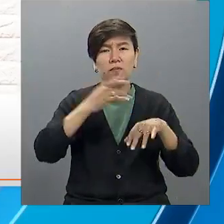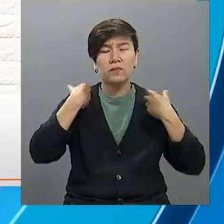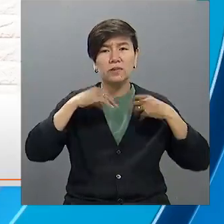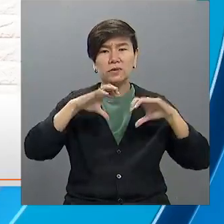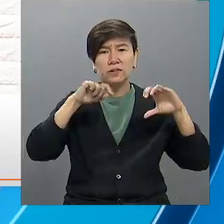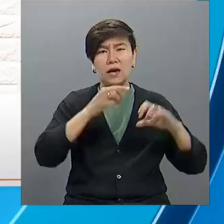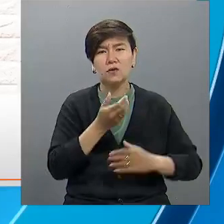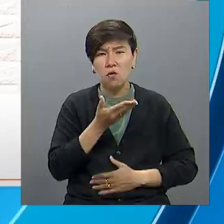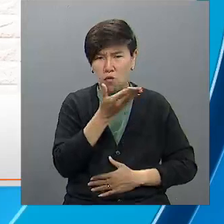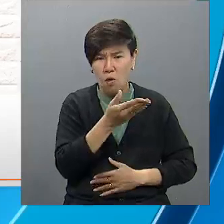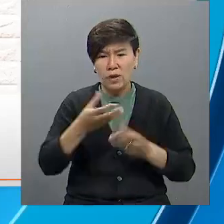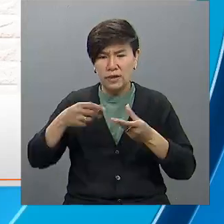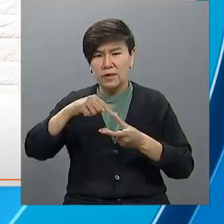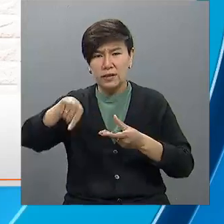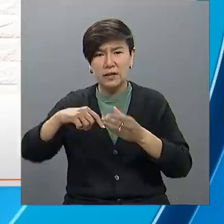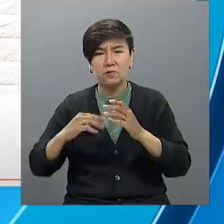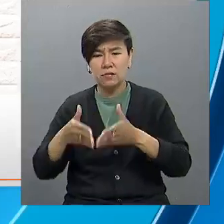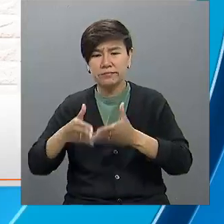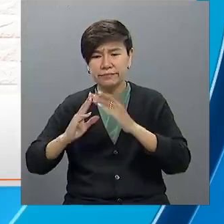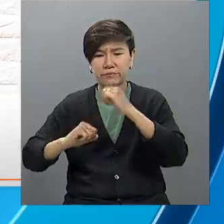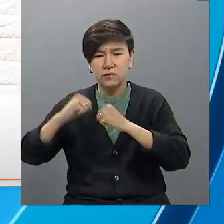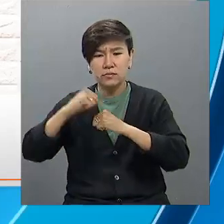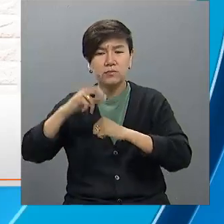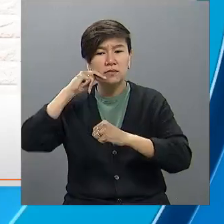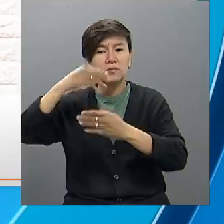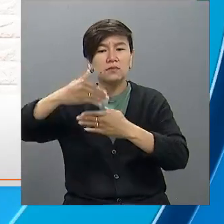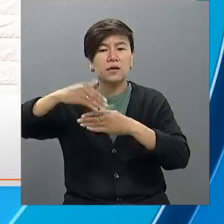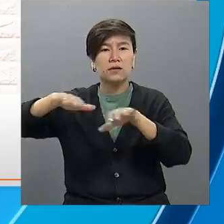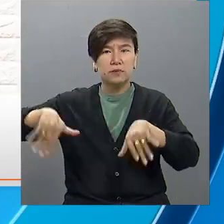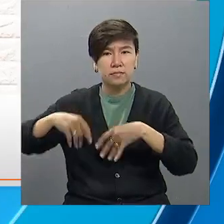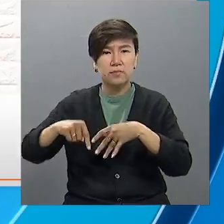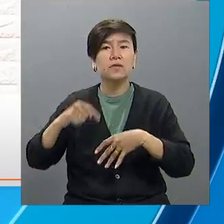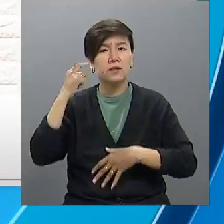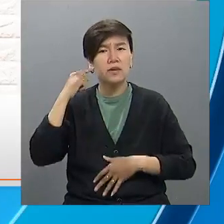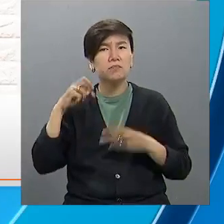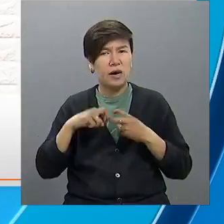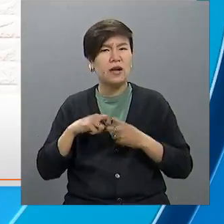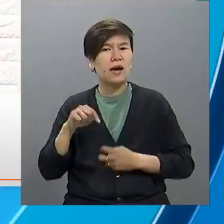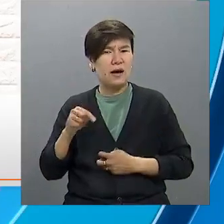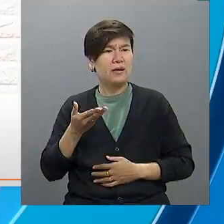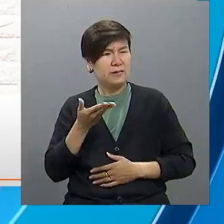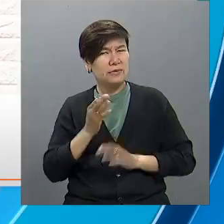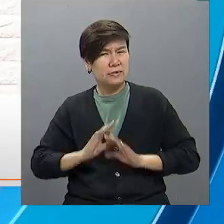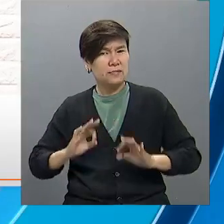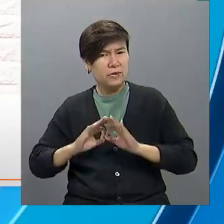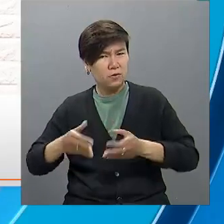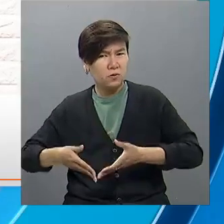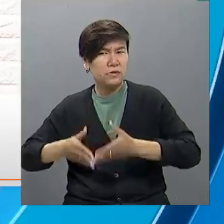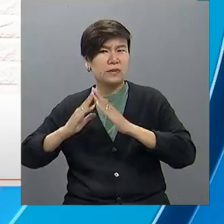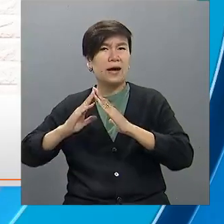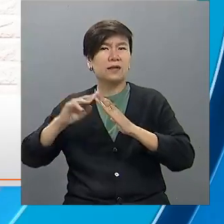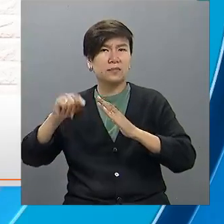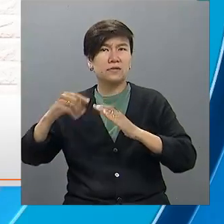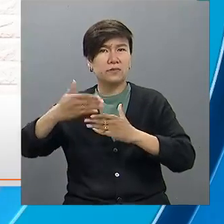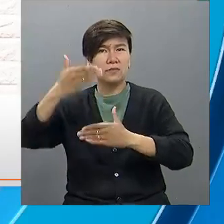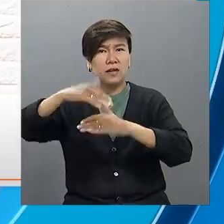าคำตอบในการที่จะแก้ไขปัญหาน้ำที่เกาะลิบงน่าจะเป็นการต้องทำอ่างเก็บน้ำถึงจะมีประสิทธิภาพ